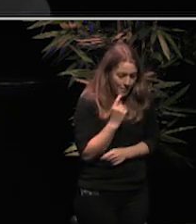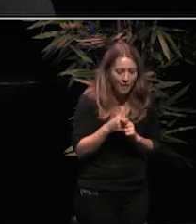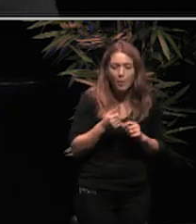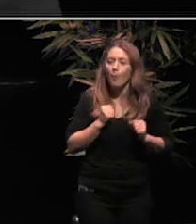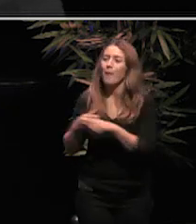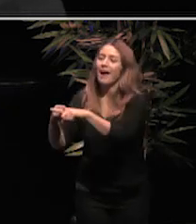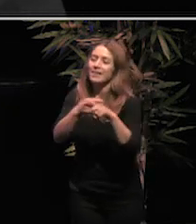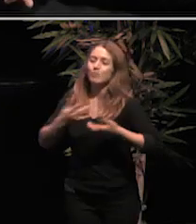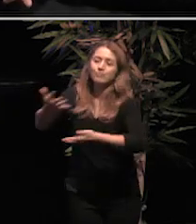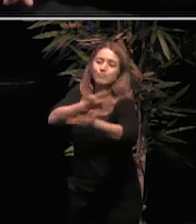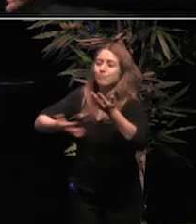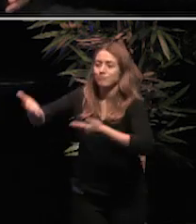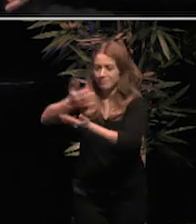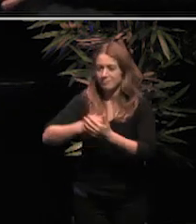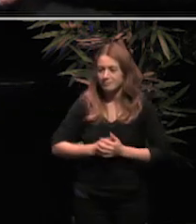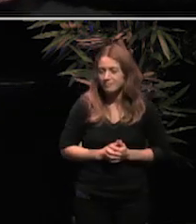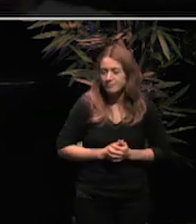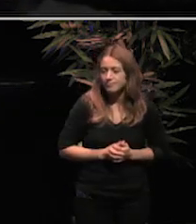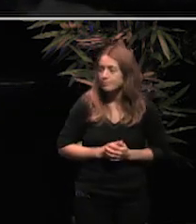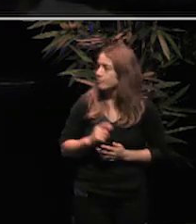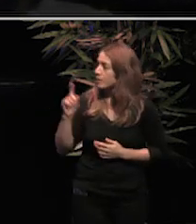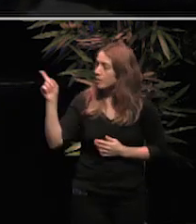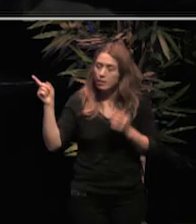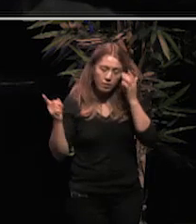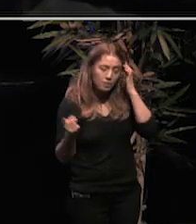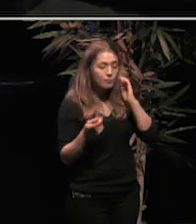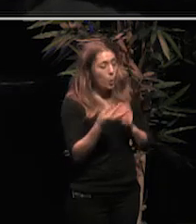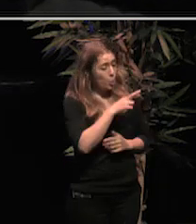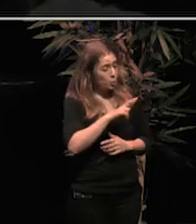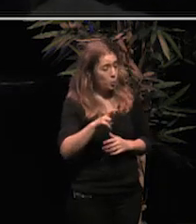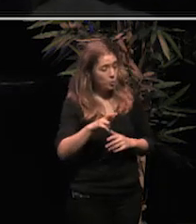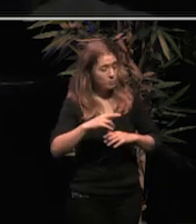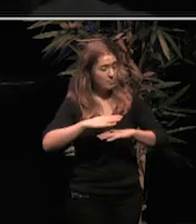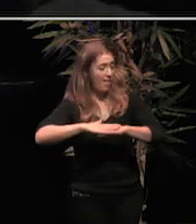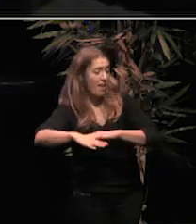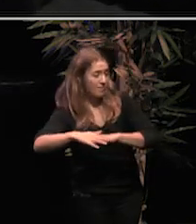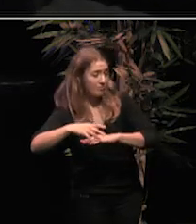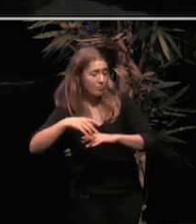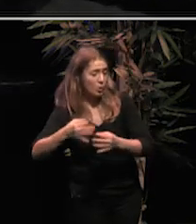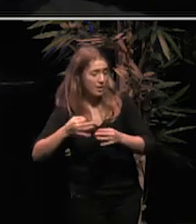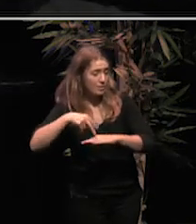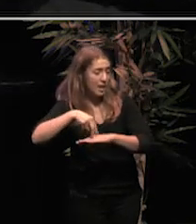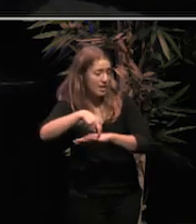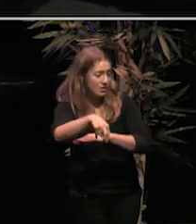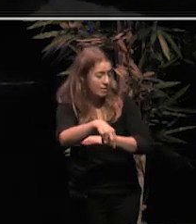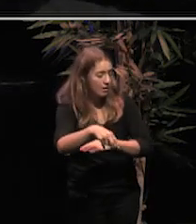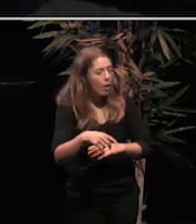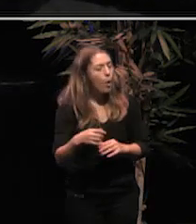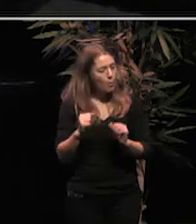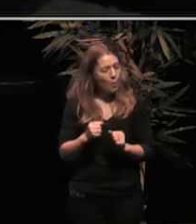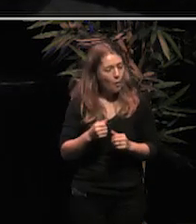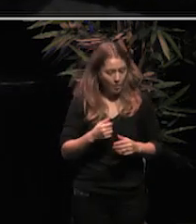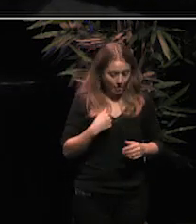les autres, quoi. Alors, après, il y a ce retour sur Terre. Donc, la victoire, on savoure, on partage avec